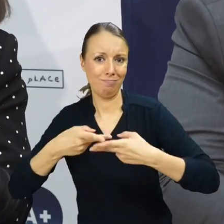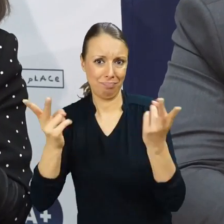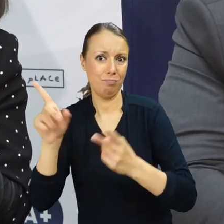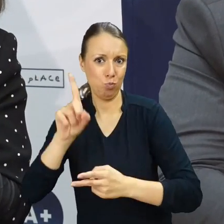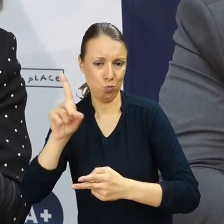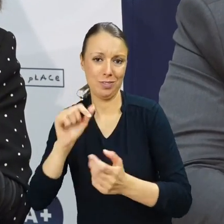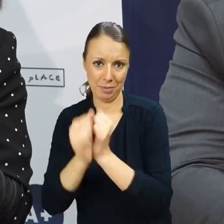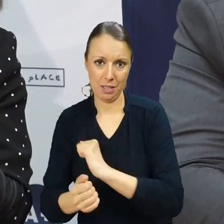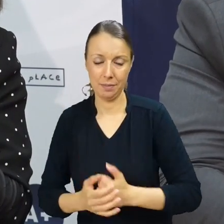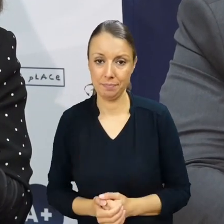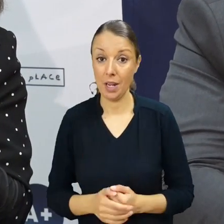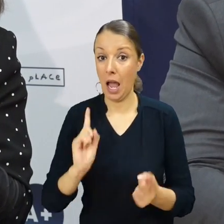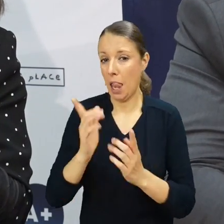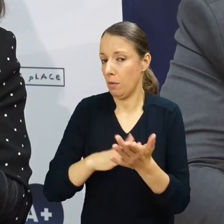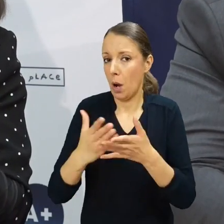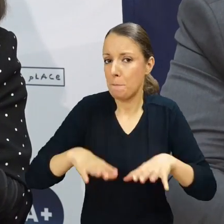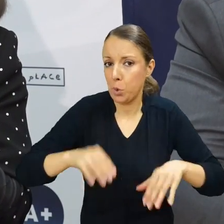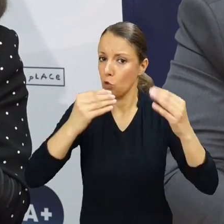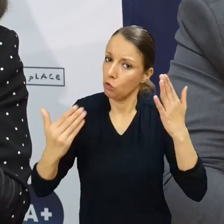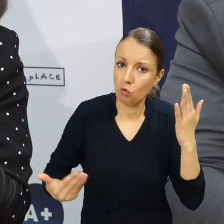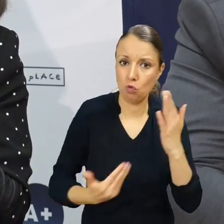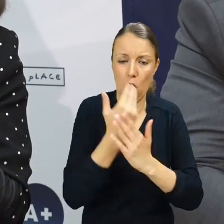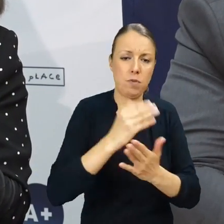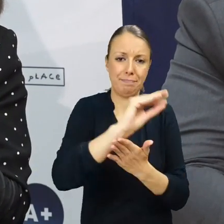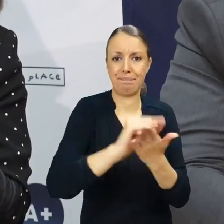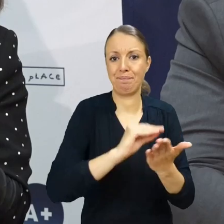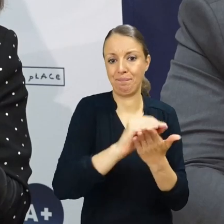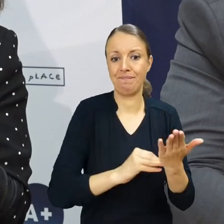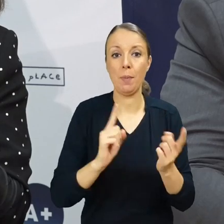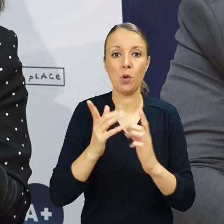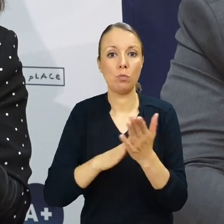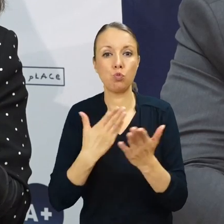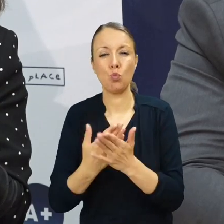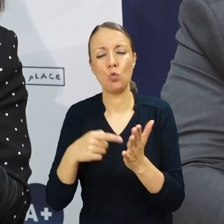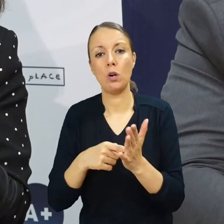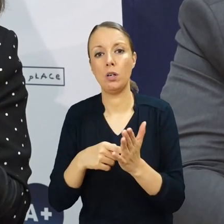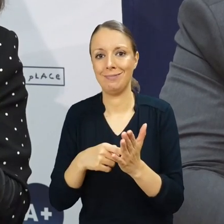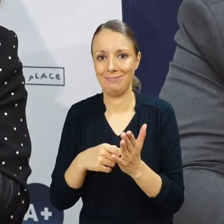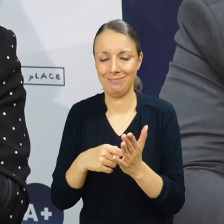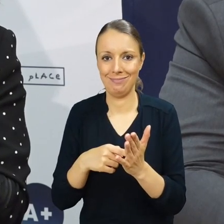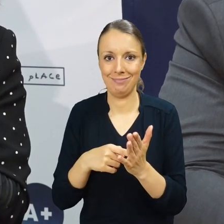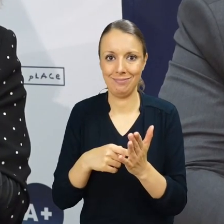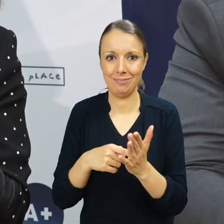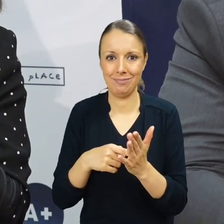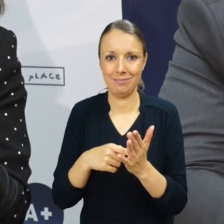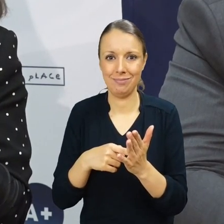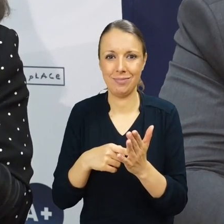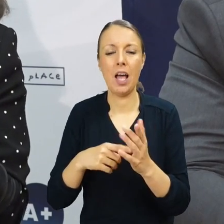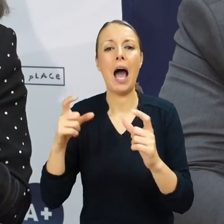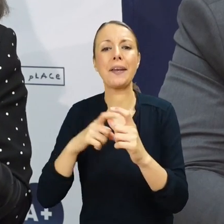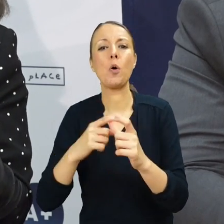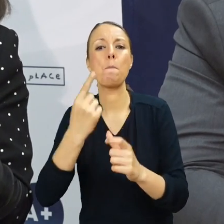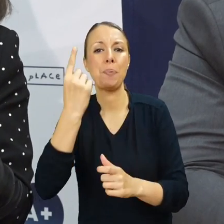napisanie ustawy od początku, czy choćby usunięcie przede wszystkim artykułu pierwszego,